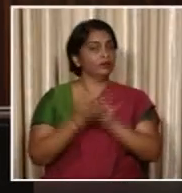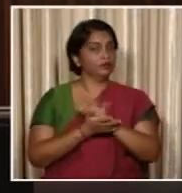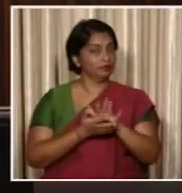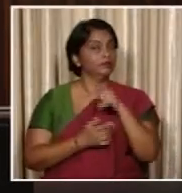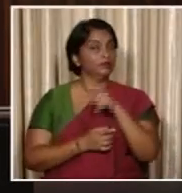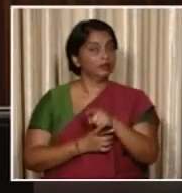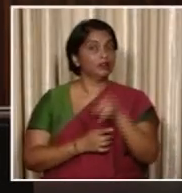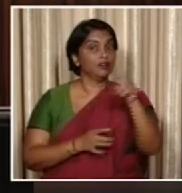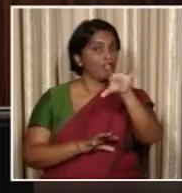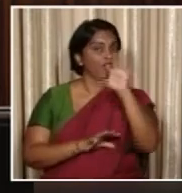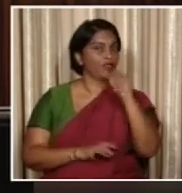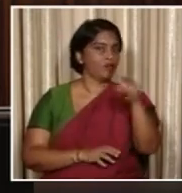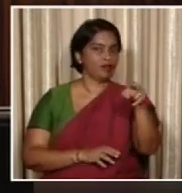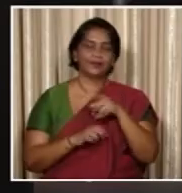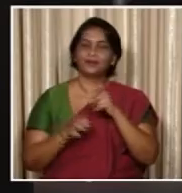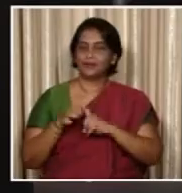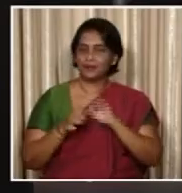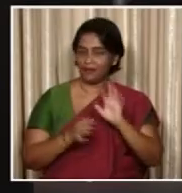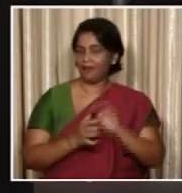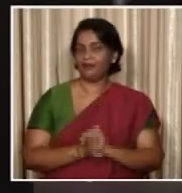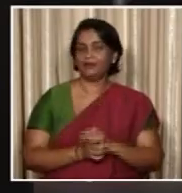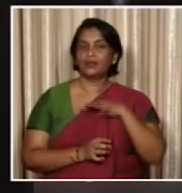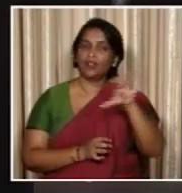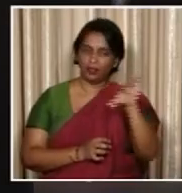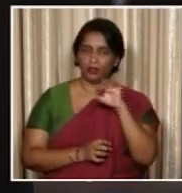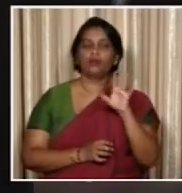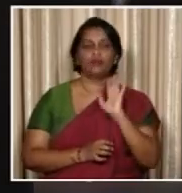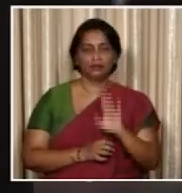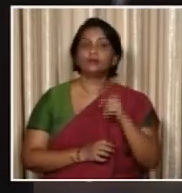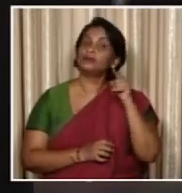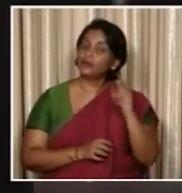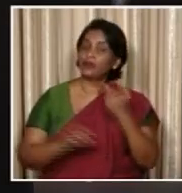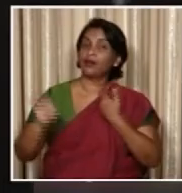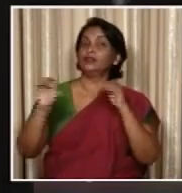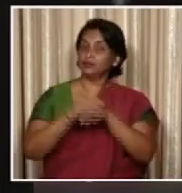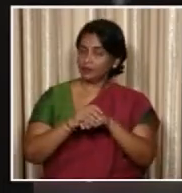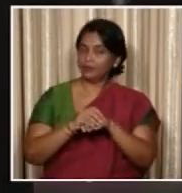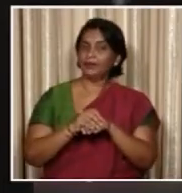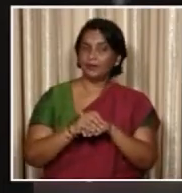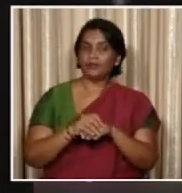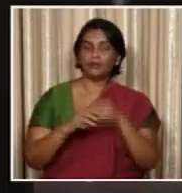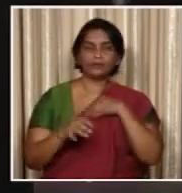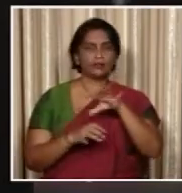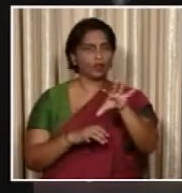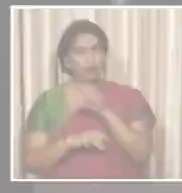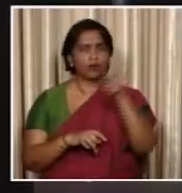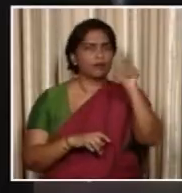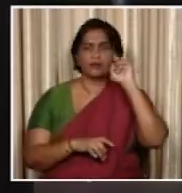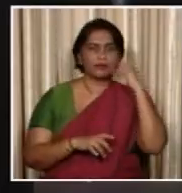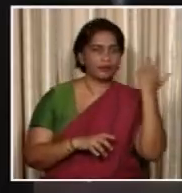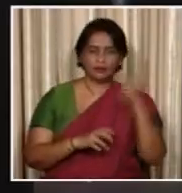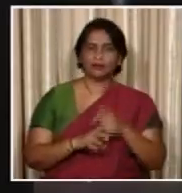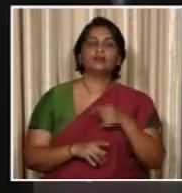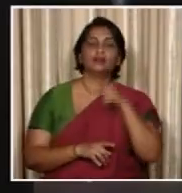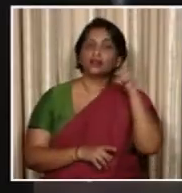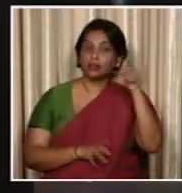එතුමාව ඔබතුමාලා තෝරගත්තා කියලා මම ඒකයි මේ කතා කරේ. අපි තෝරගත්තා තමයි. නමුත් එතුමා ඉදිරිපත් වෙනකොට අපි තෝරගනියද කියලාත් එතුමා දන්නේ නැහැ. අපි